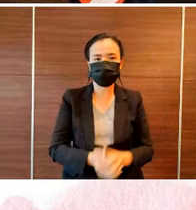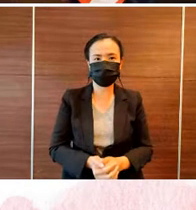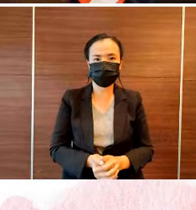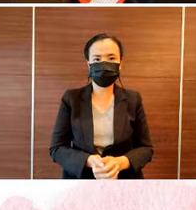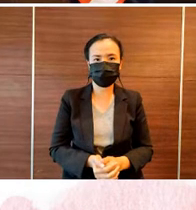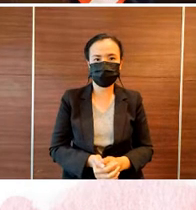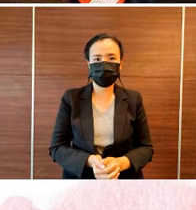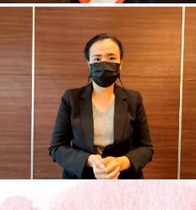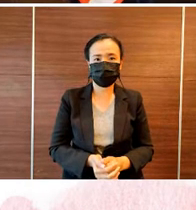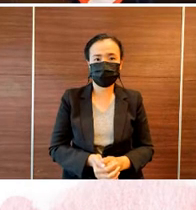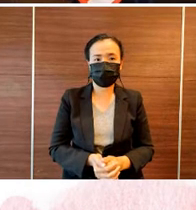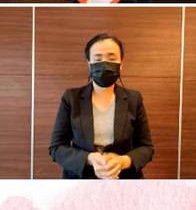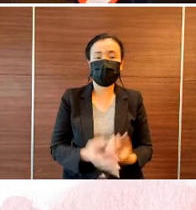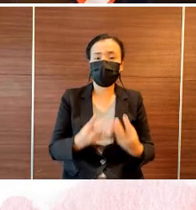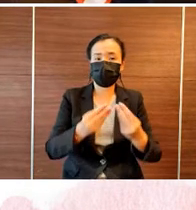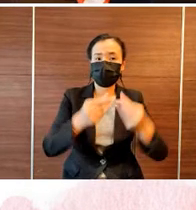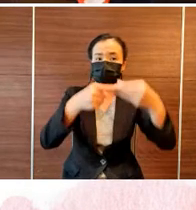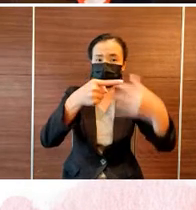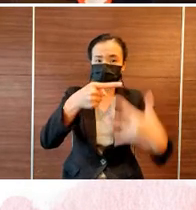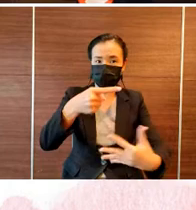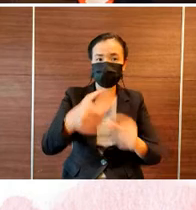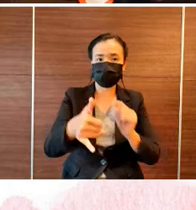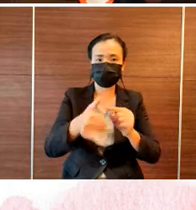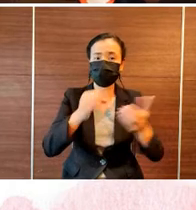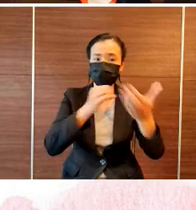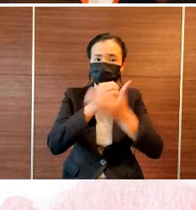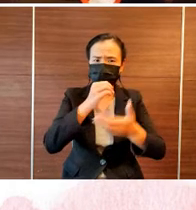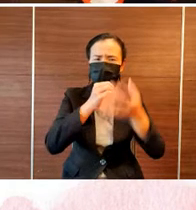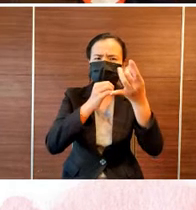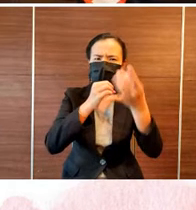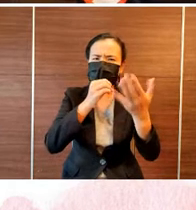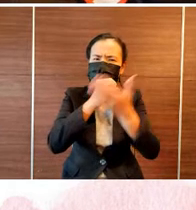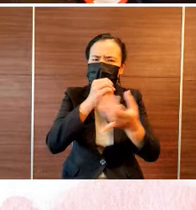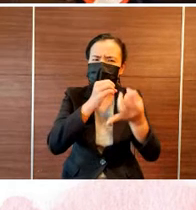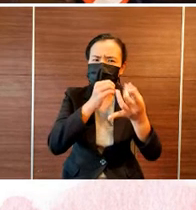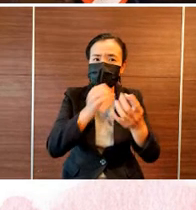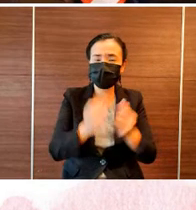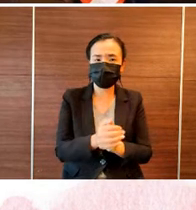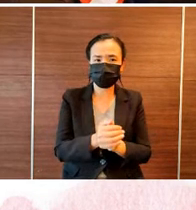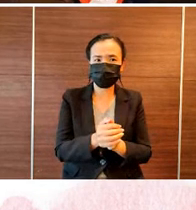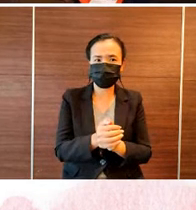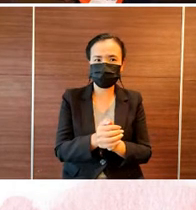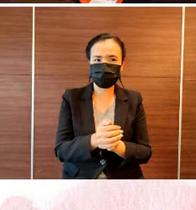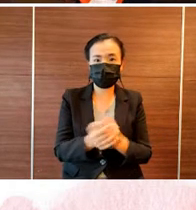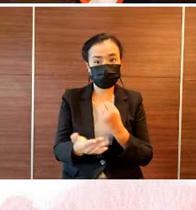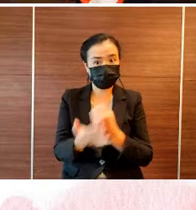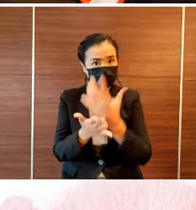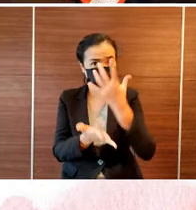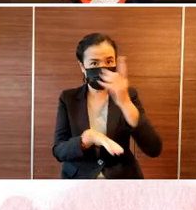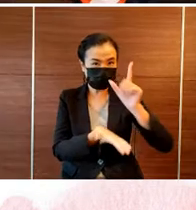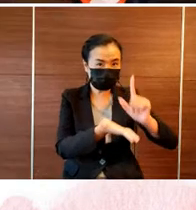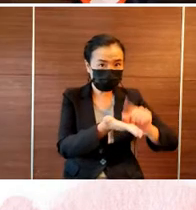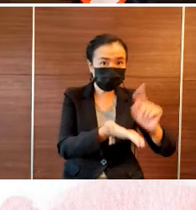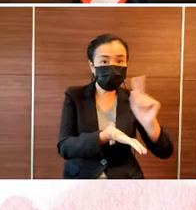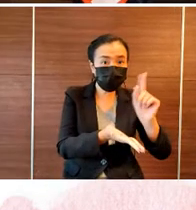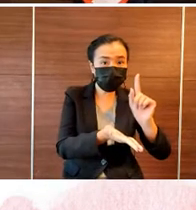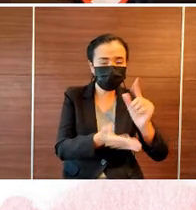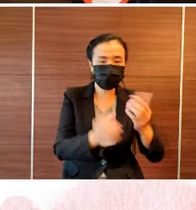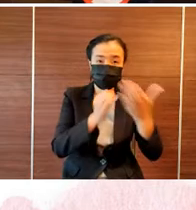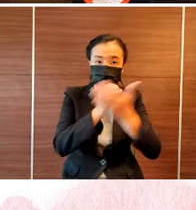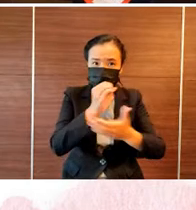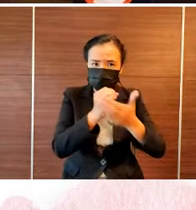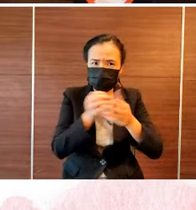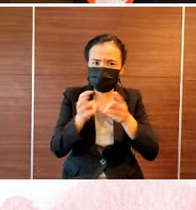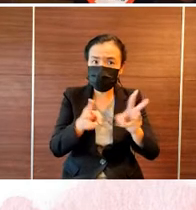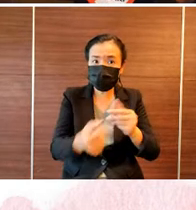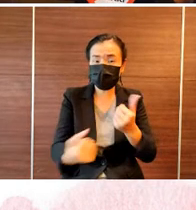มันก็มีรายละเอียดเนาะว่าคนนั้นใช้ยาตัวไหนหรอใช้ยาถูกหรือใช้ยาแพงใช้แบบไหน